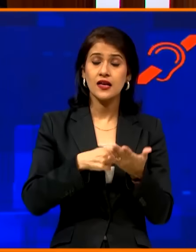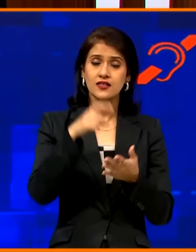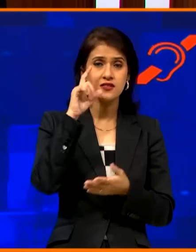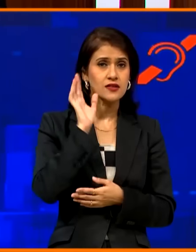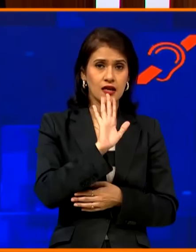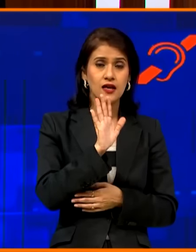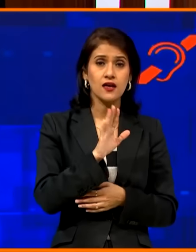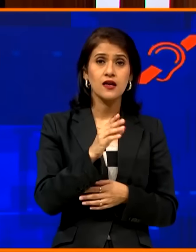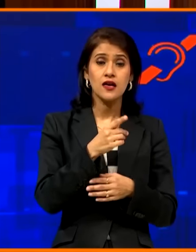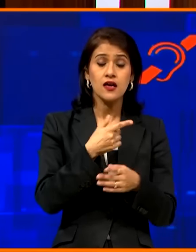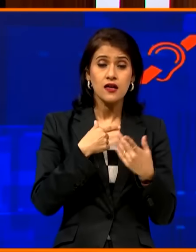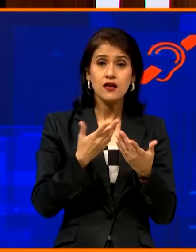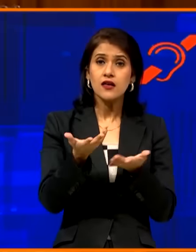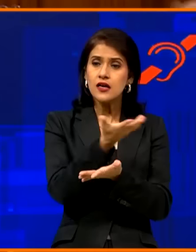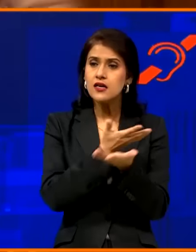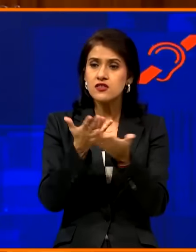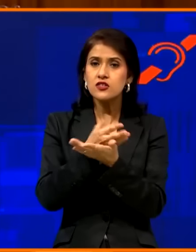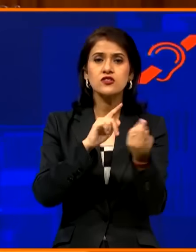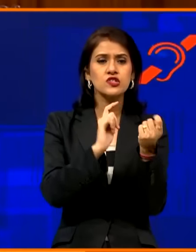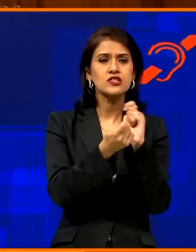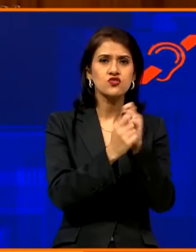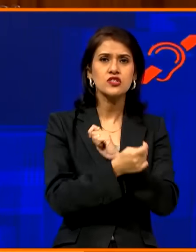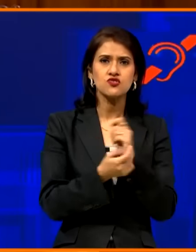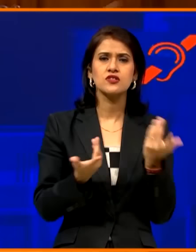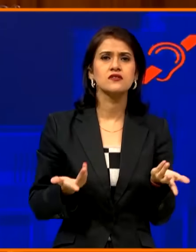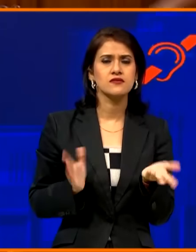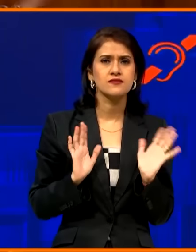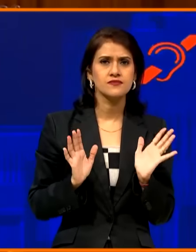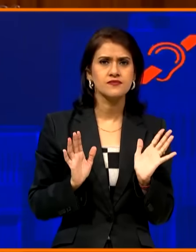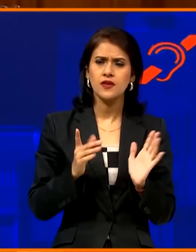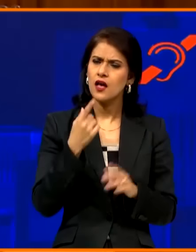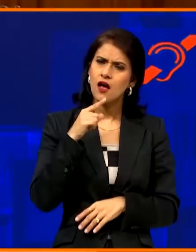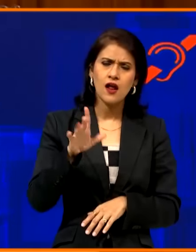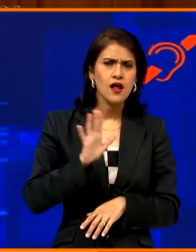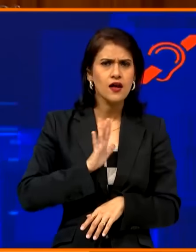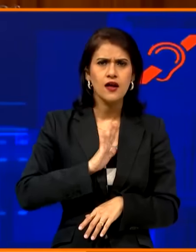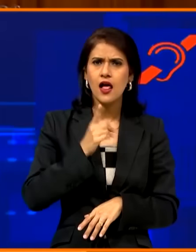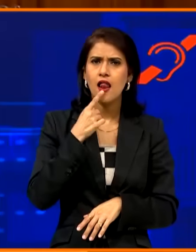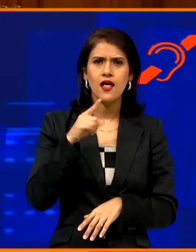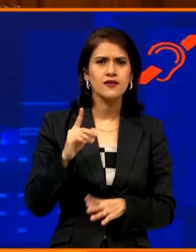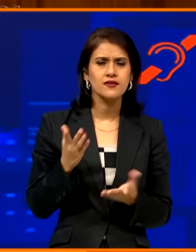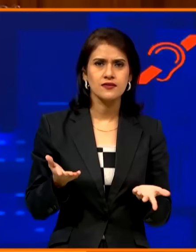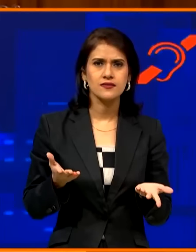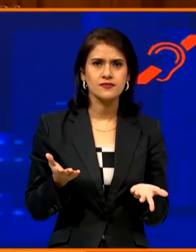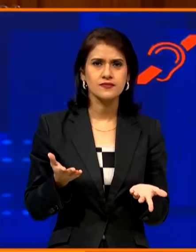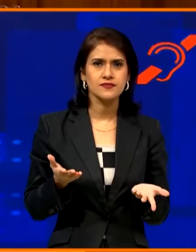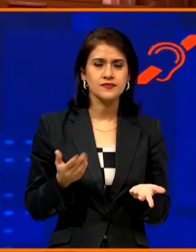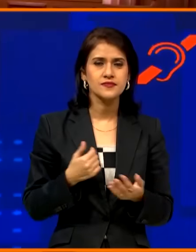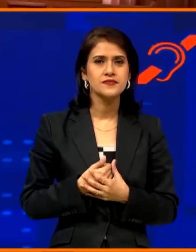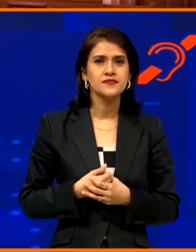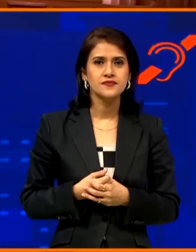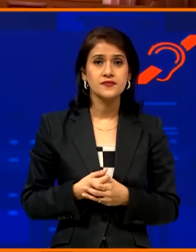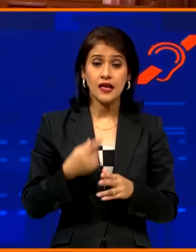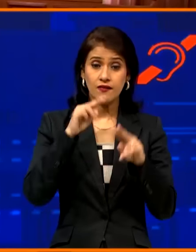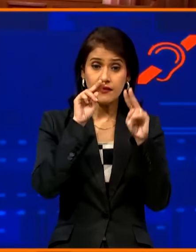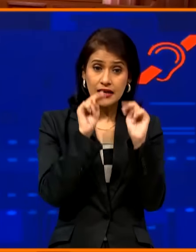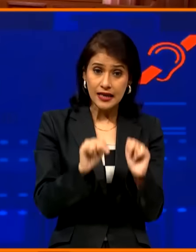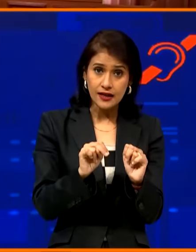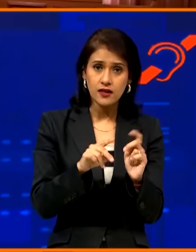जरूरी होगा जो मुनासिब रीजनेबल बदलाव होगा वो तो होना ही चाहिए मतलब जैसे मैं कहता हूं एसजीपीसी के हिसाब से होना चाहिए इसको इसका